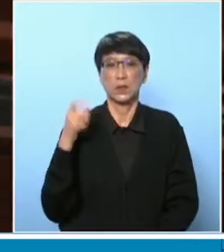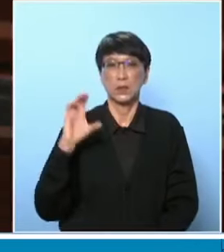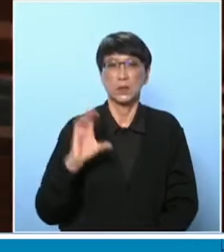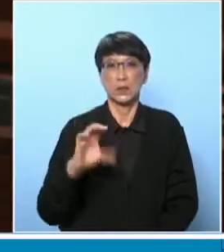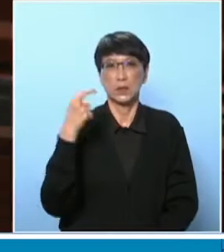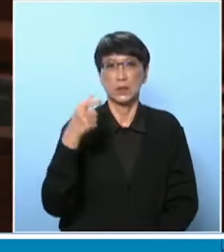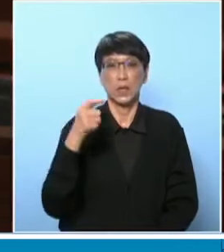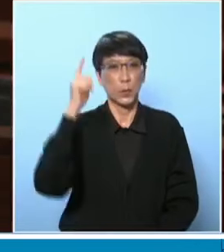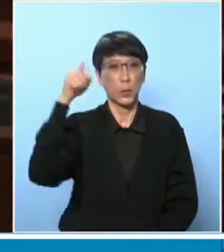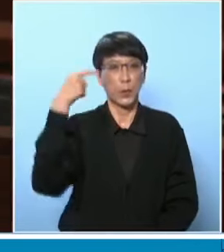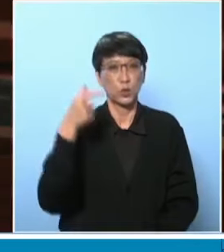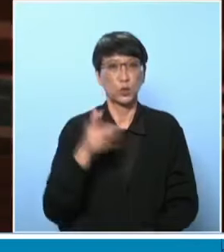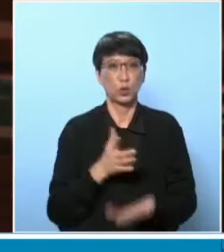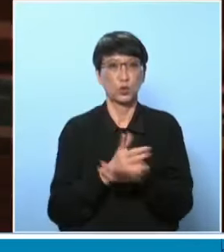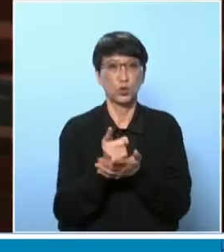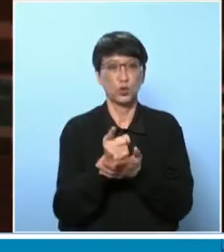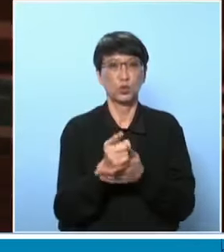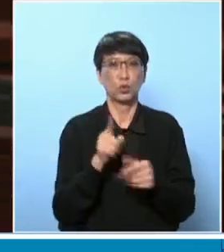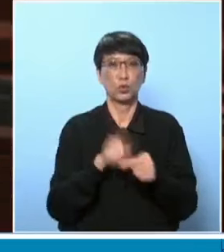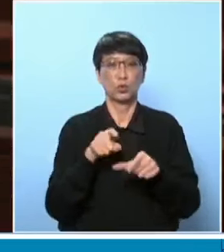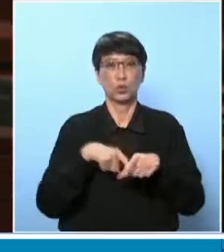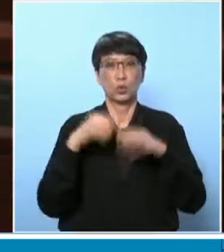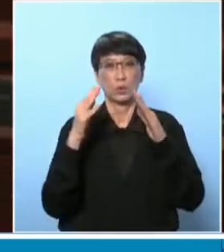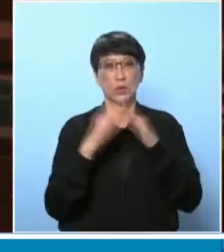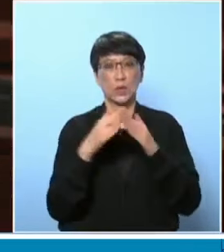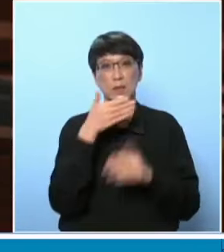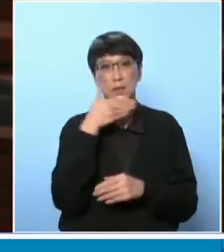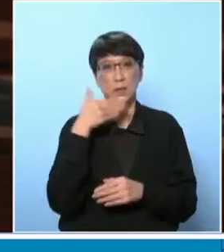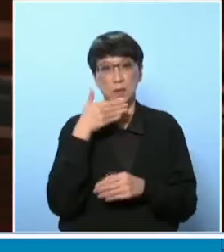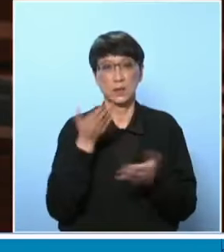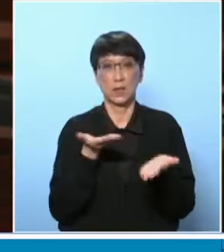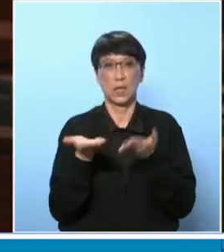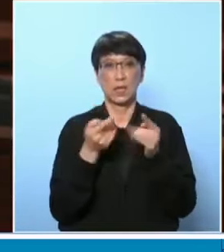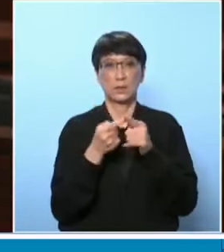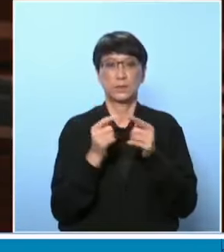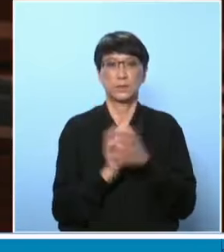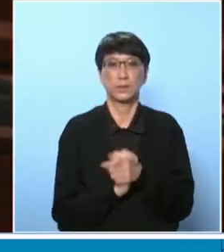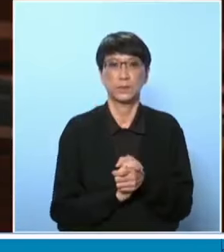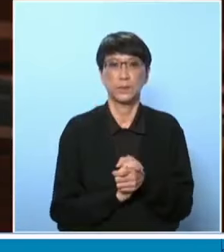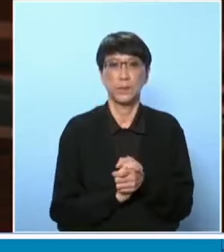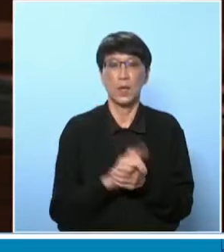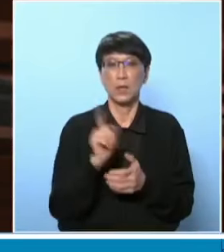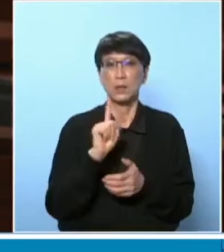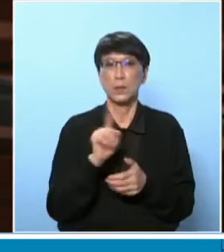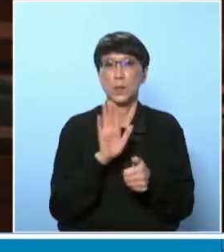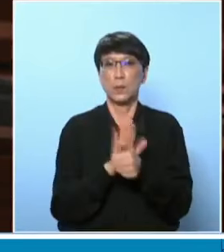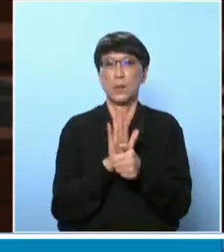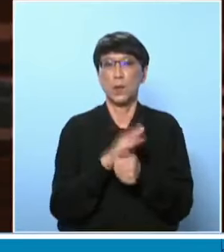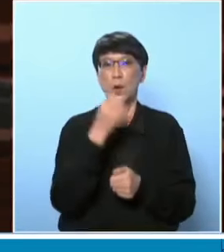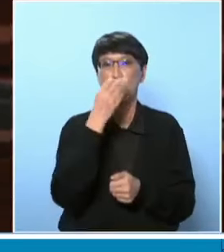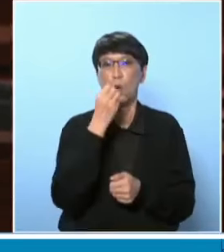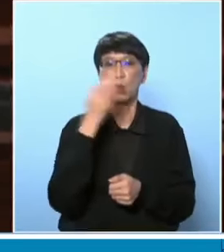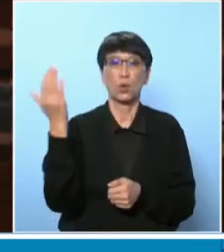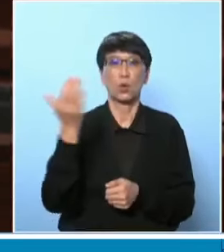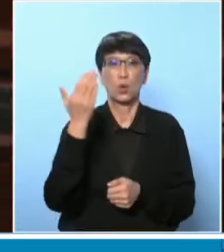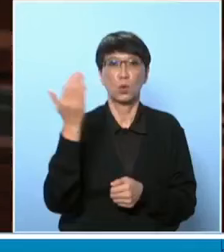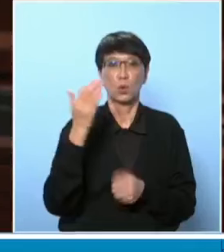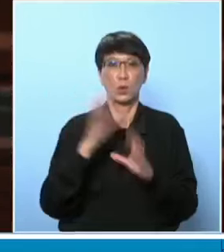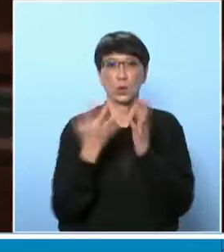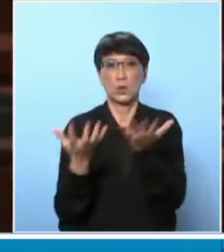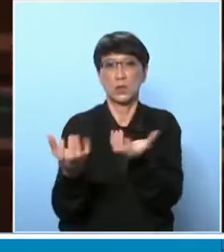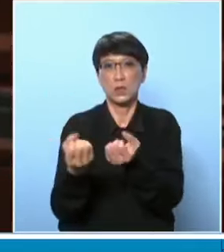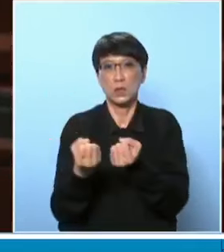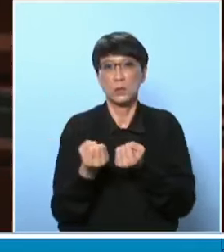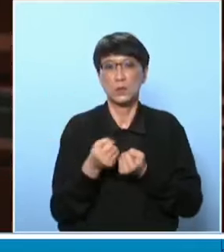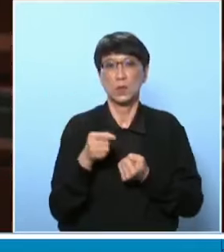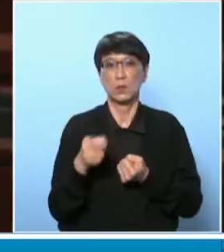中包括在專業、中產、年輕的一些旅客。所以我們怎樣去為裝備我們香港的旅遊業界去迎接這一